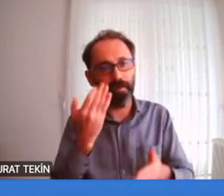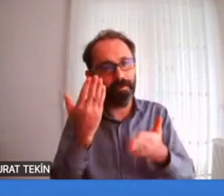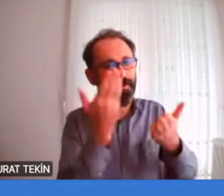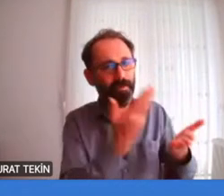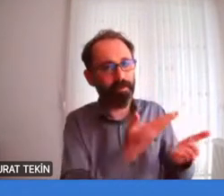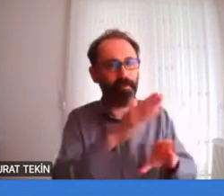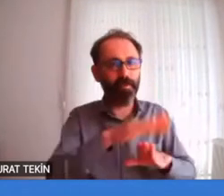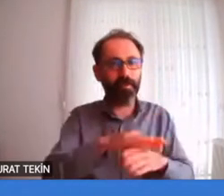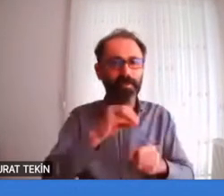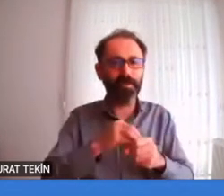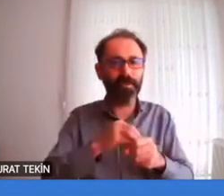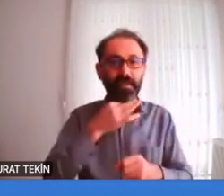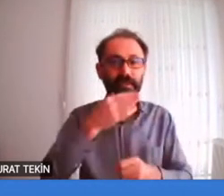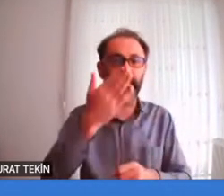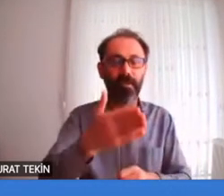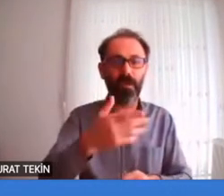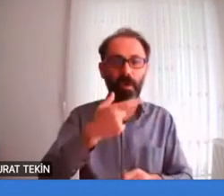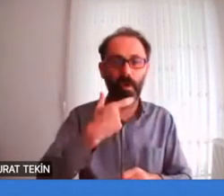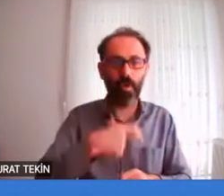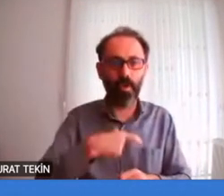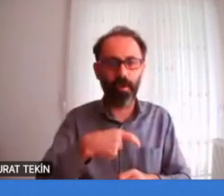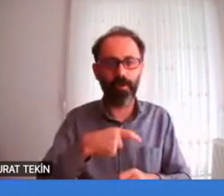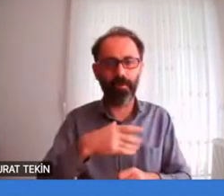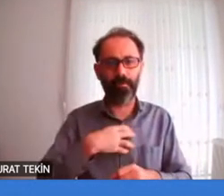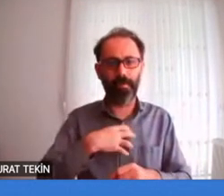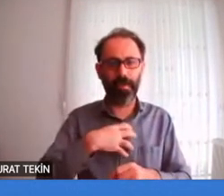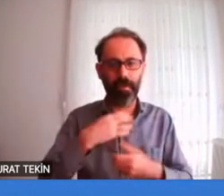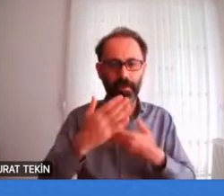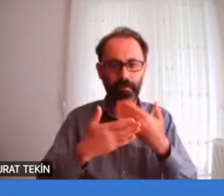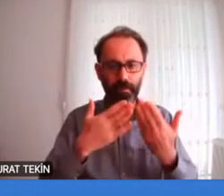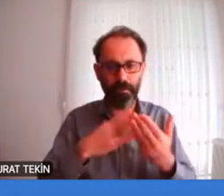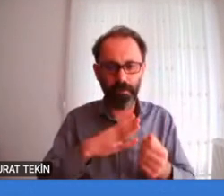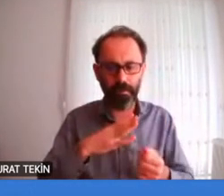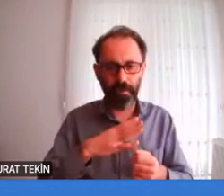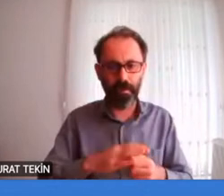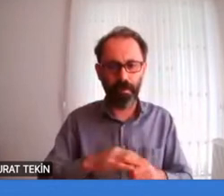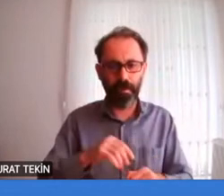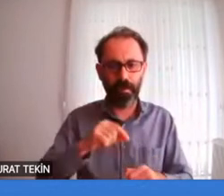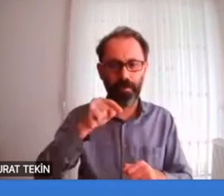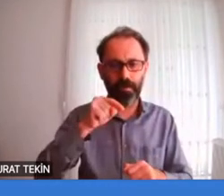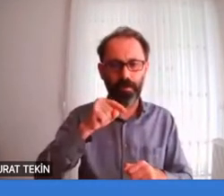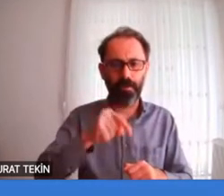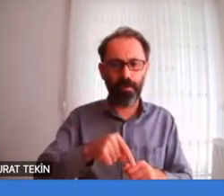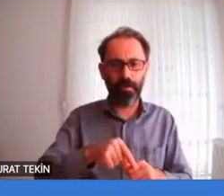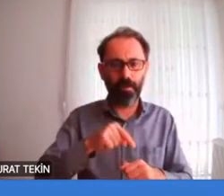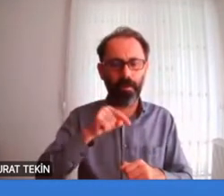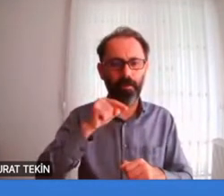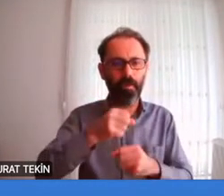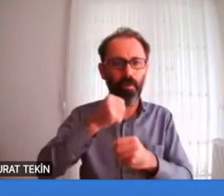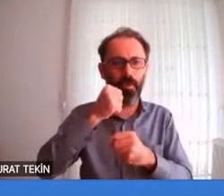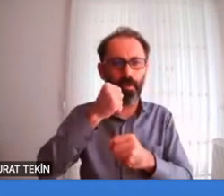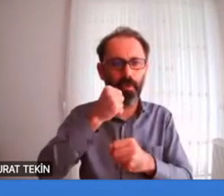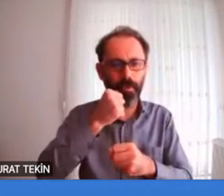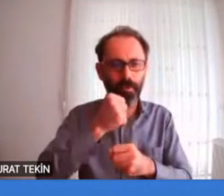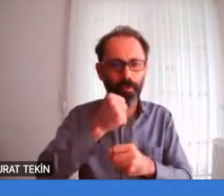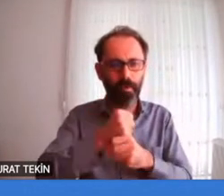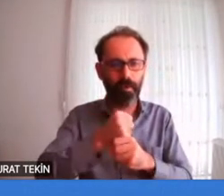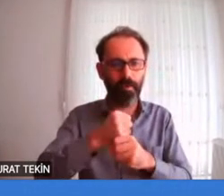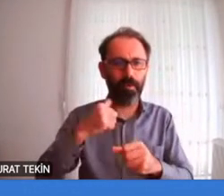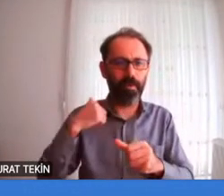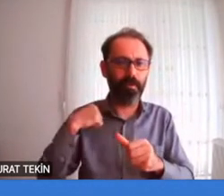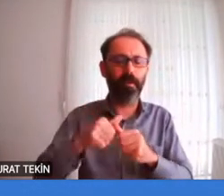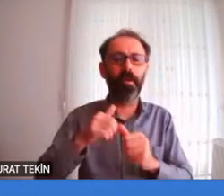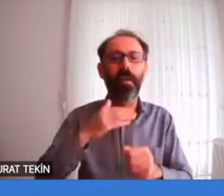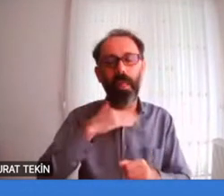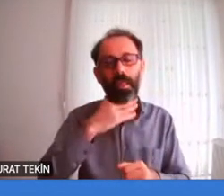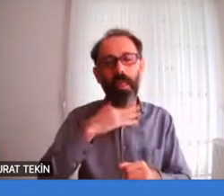o özlerini ağırlıklı gerçekten mutlu ettirdi. Bunların çok da ödüklerden bir şey devam ettirip Avrupa Şampiyonası'nda